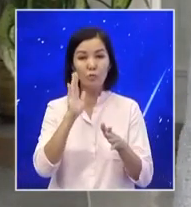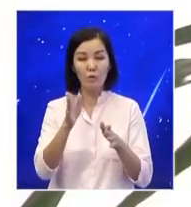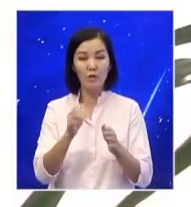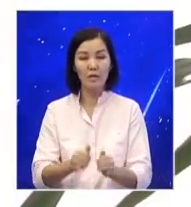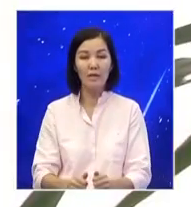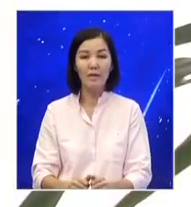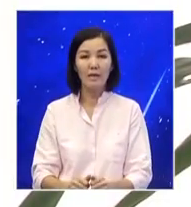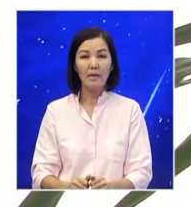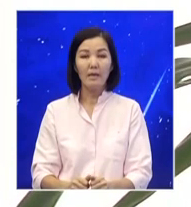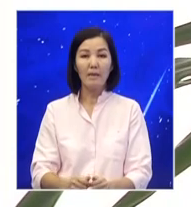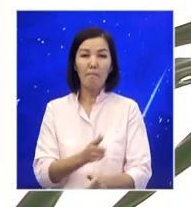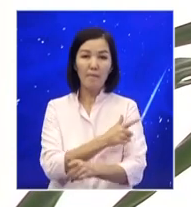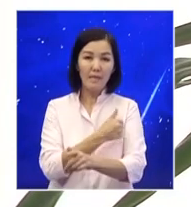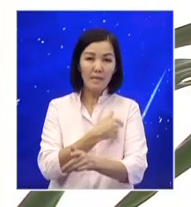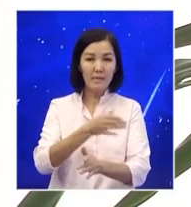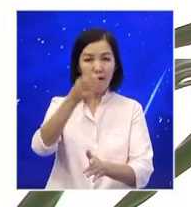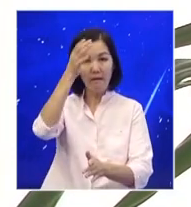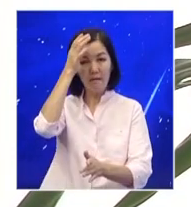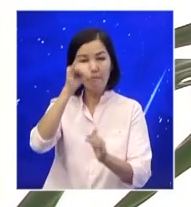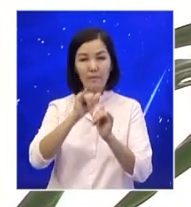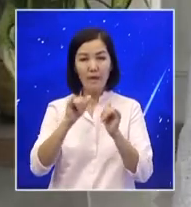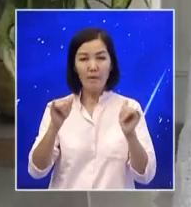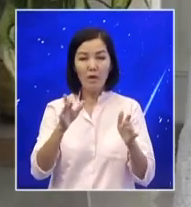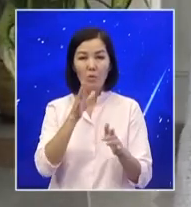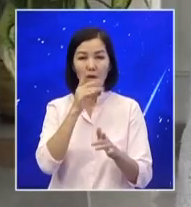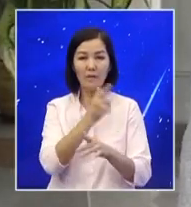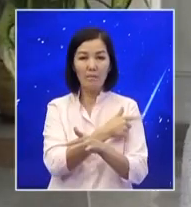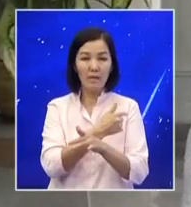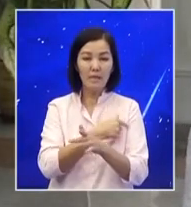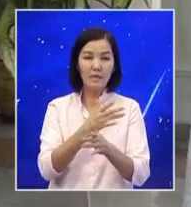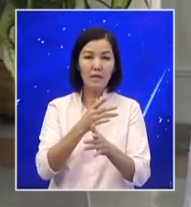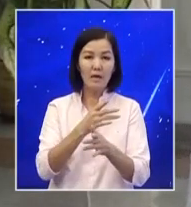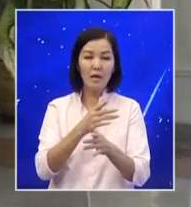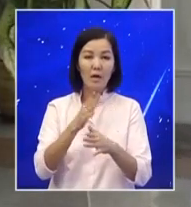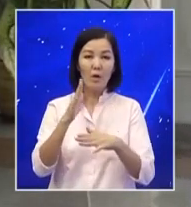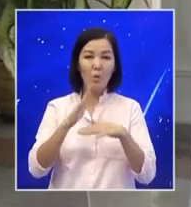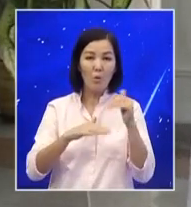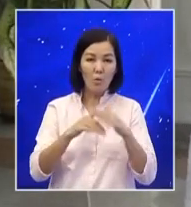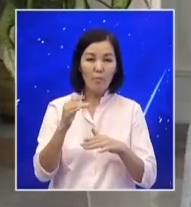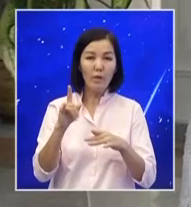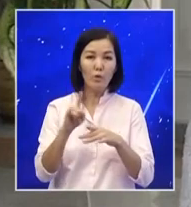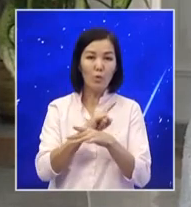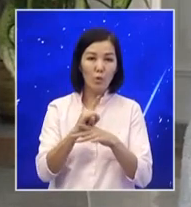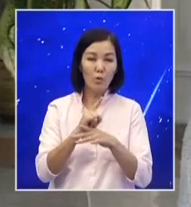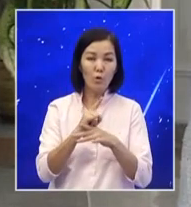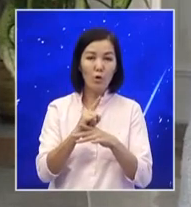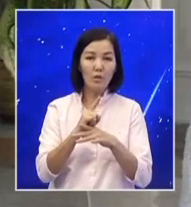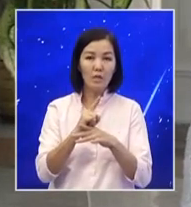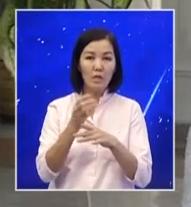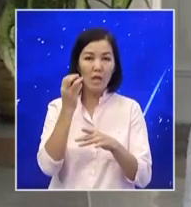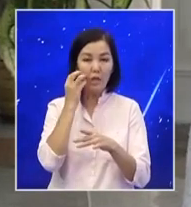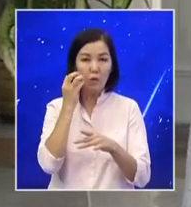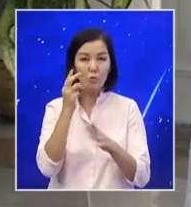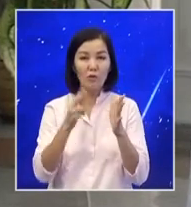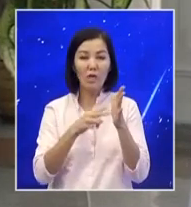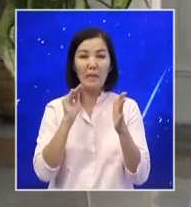болды. Медицина, қазір ғылым дамыған кезде медицина жолымен жаңағы эко жасату арқылы 7000 квота беріледі